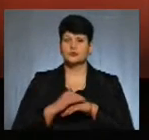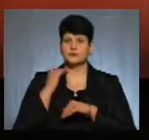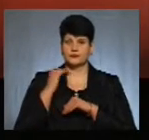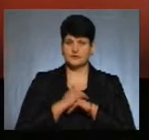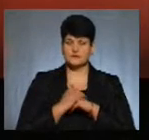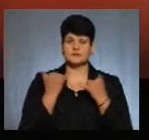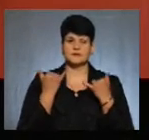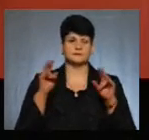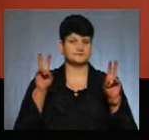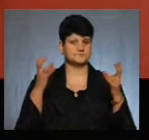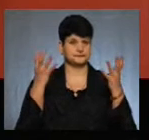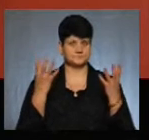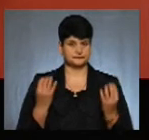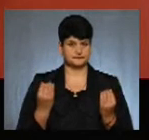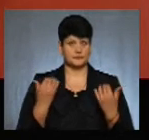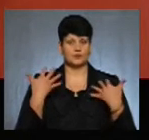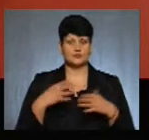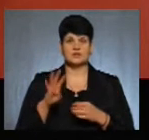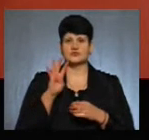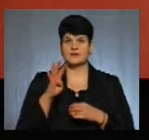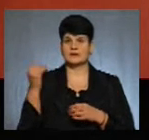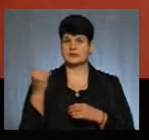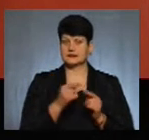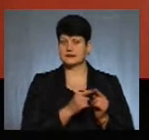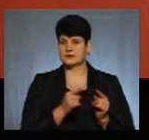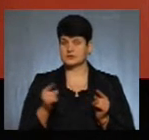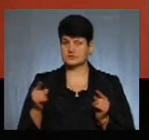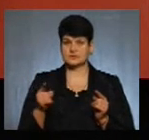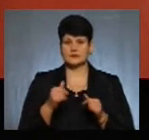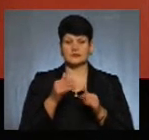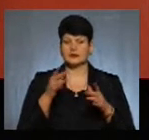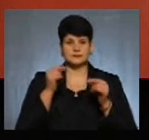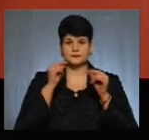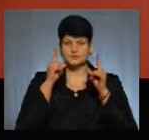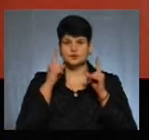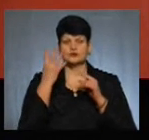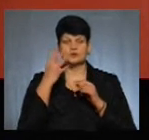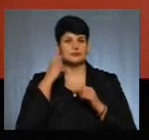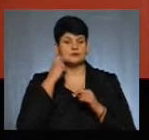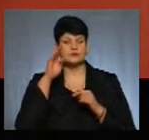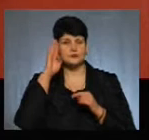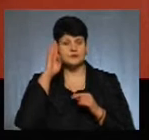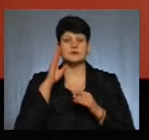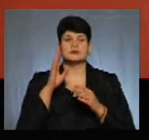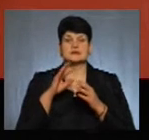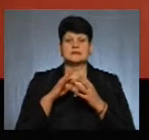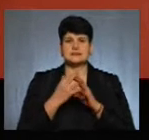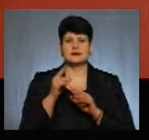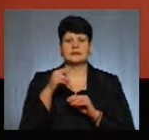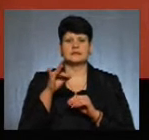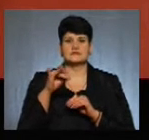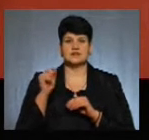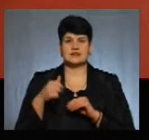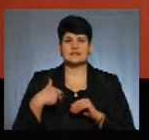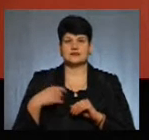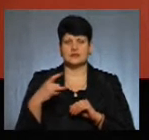Доброго вечора. В ефірі «Тема дня». Уже четвертий тиждень не приходить до тями 4-річний хлопчик із села Дзвиняч Заліщицького